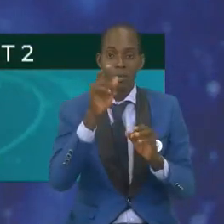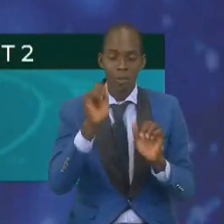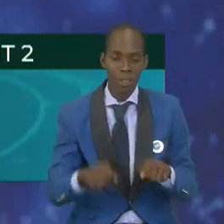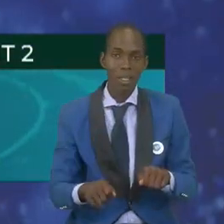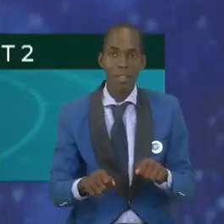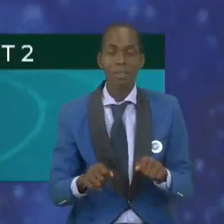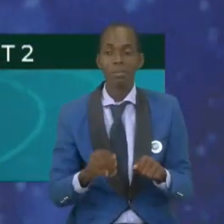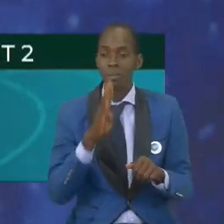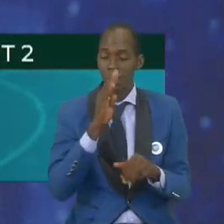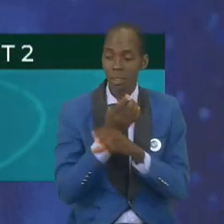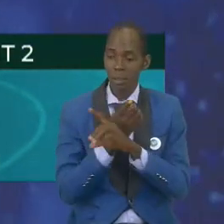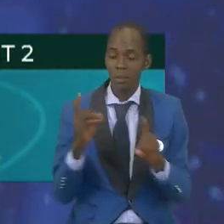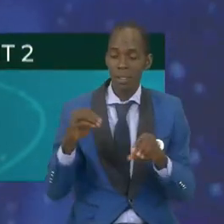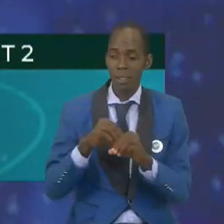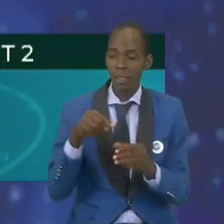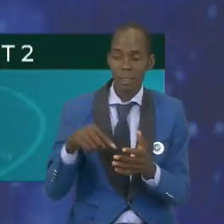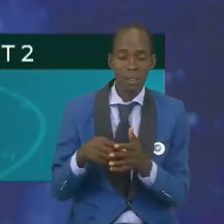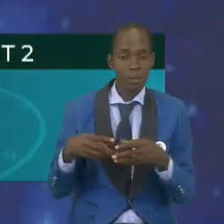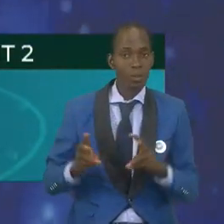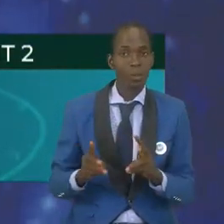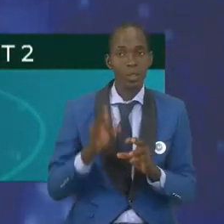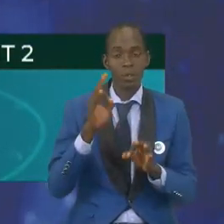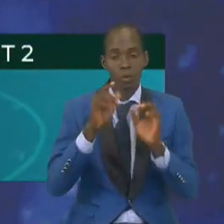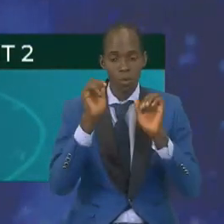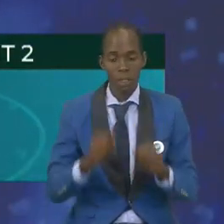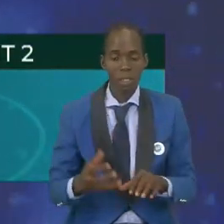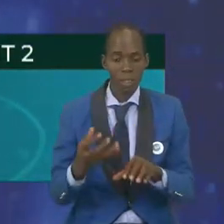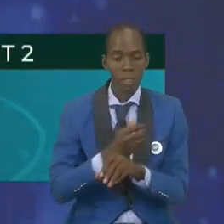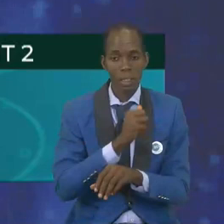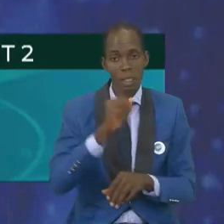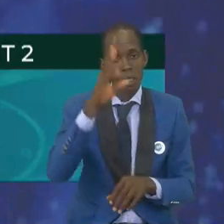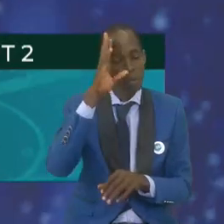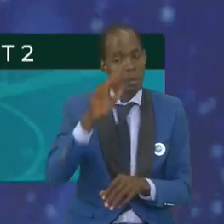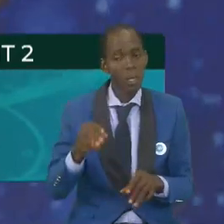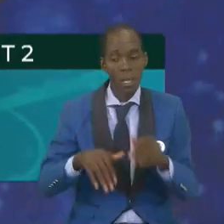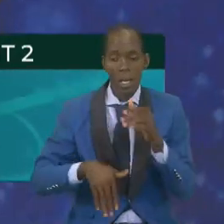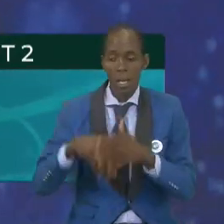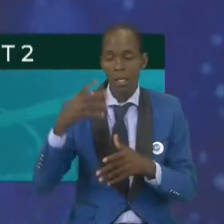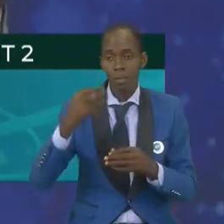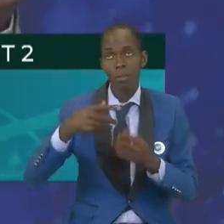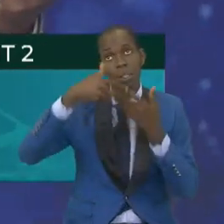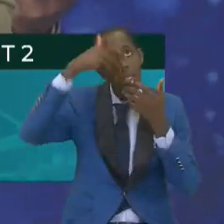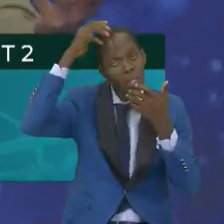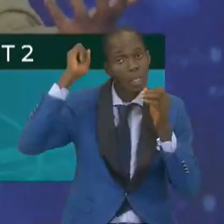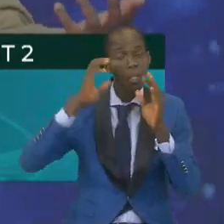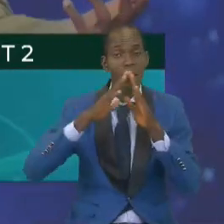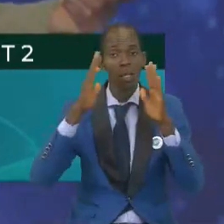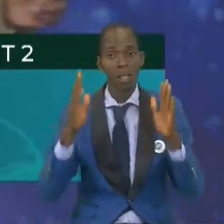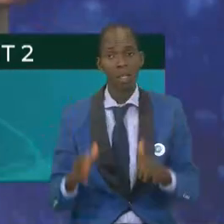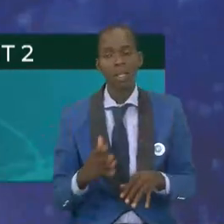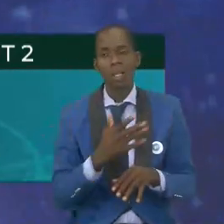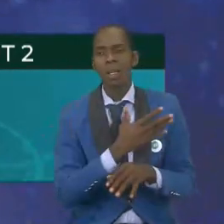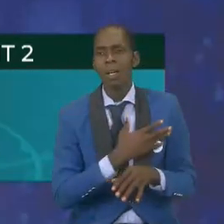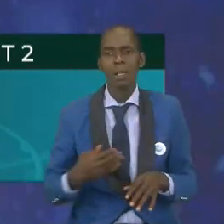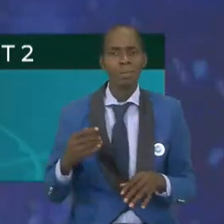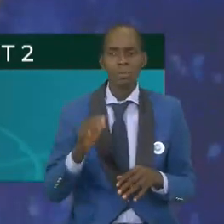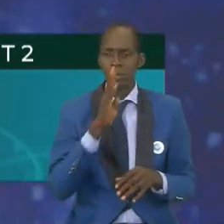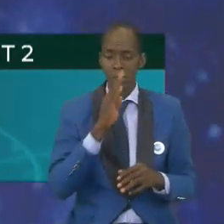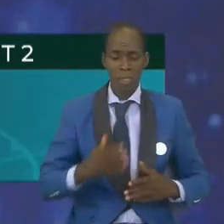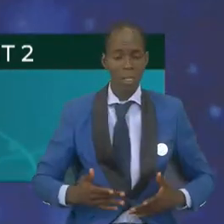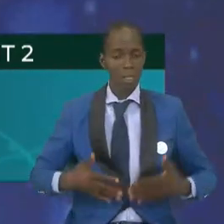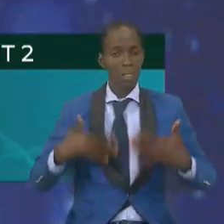affermi. Si tu peux délivrer de telle manière, si tu peux sortir un homme de la